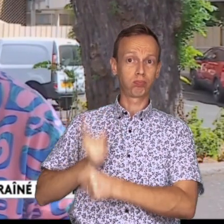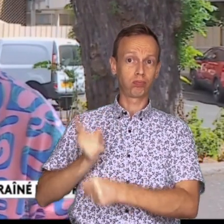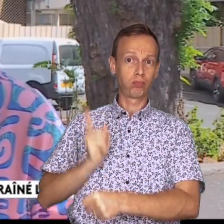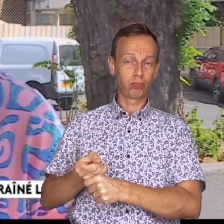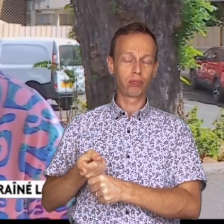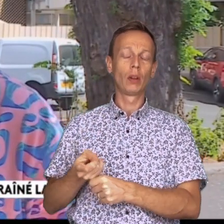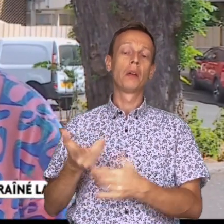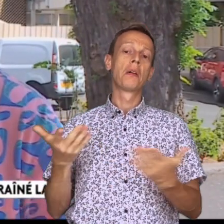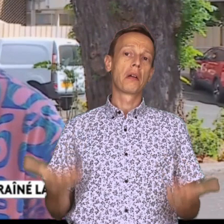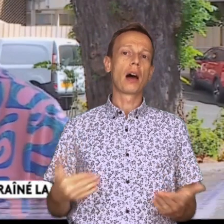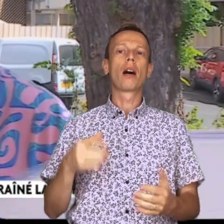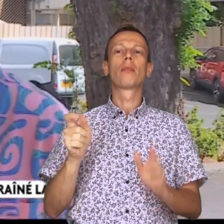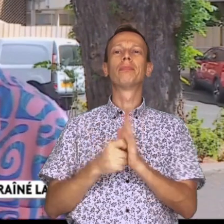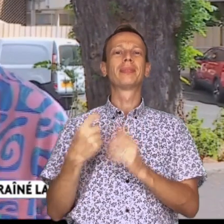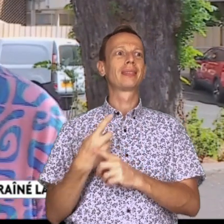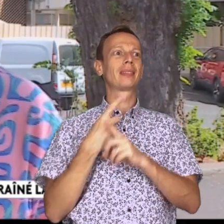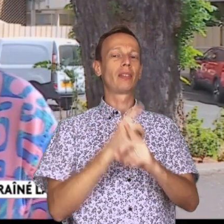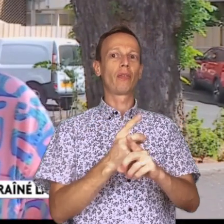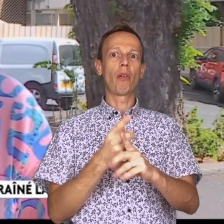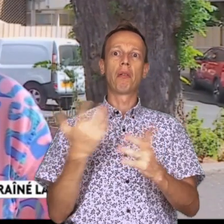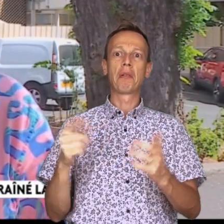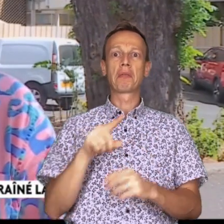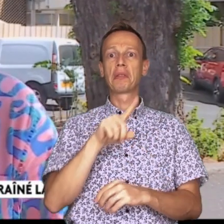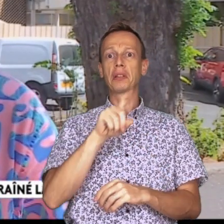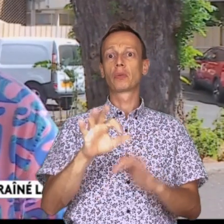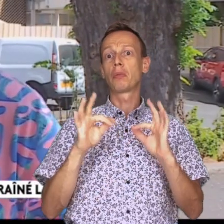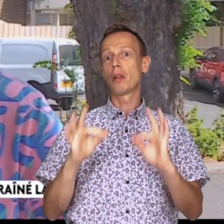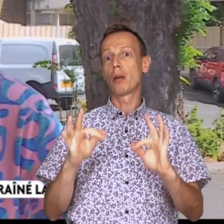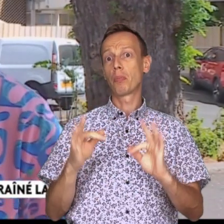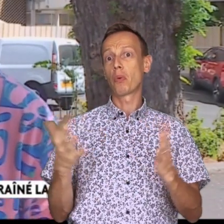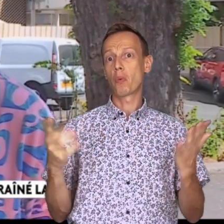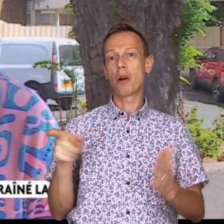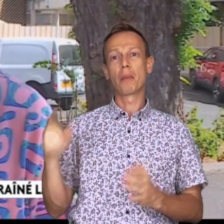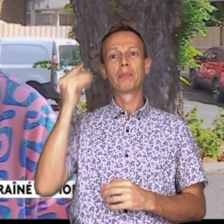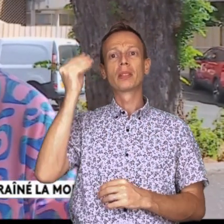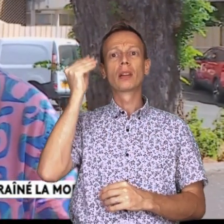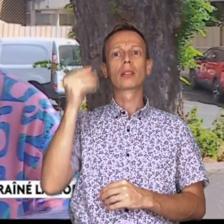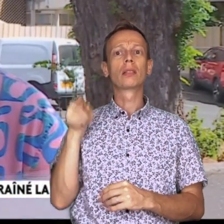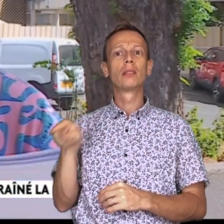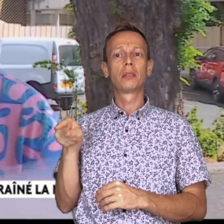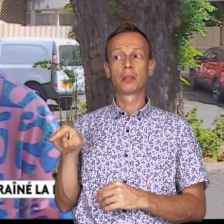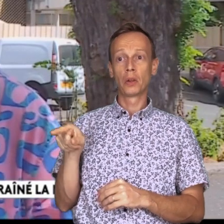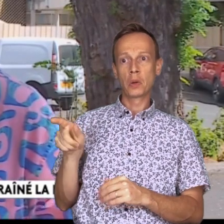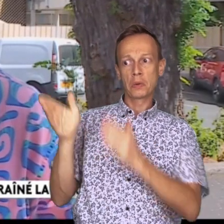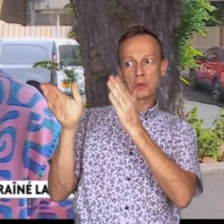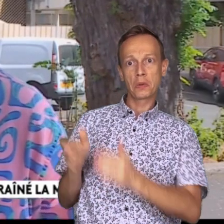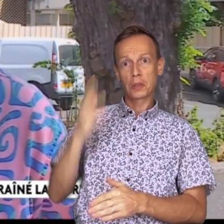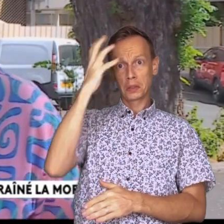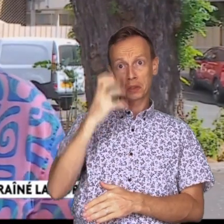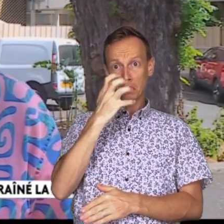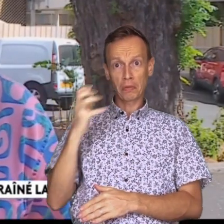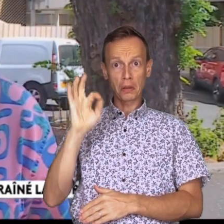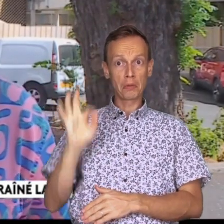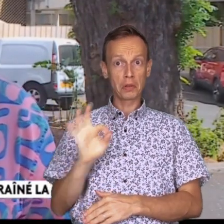13 condamnations et la question que va poser la défense dans sa plaidoirie et dès cet après-midi, c'est une question qui a trait à la